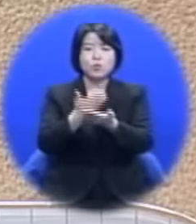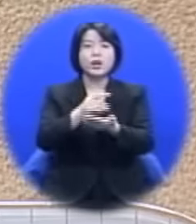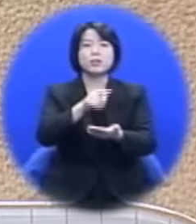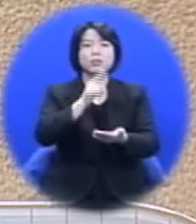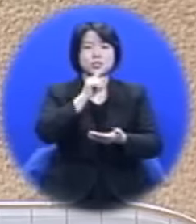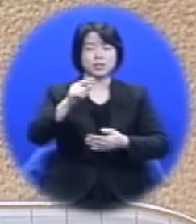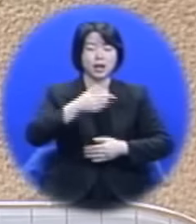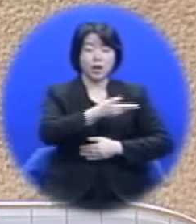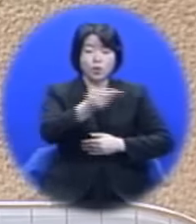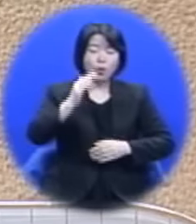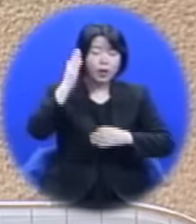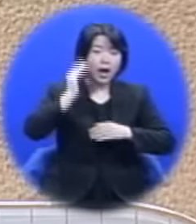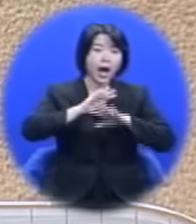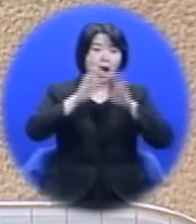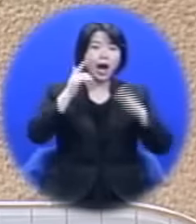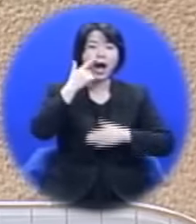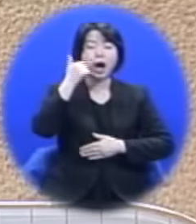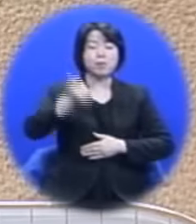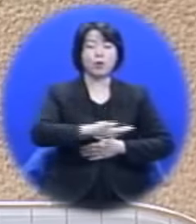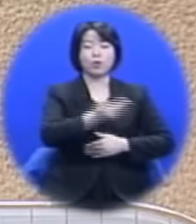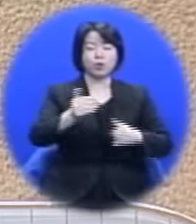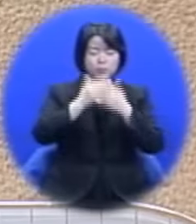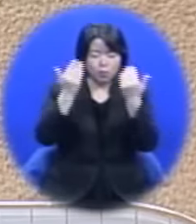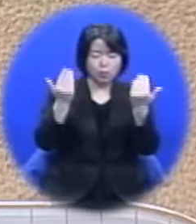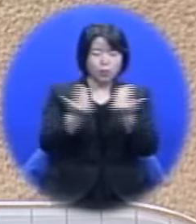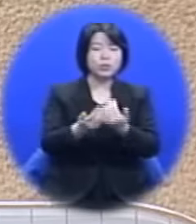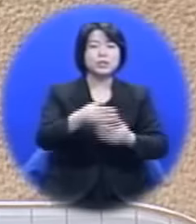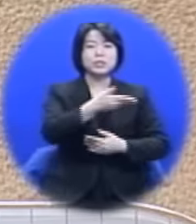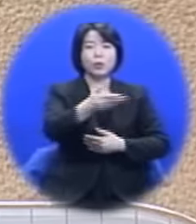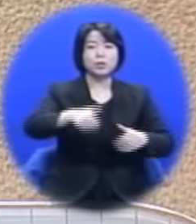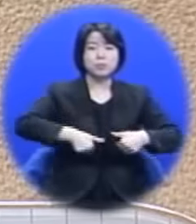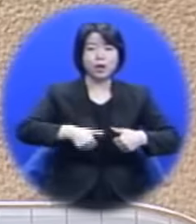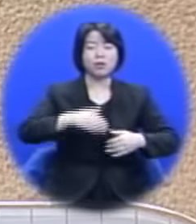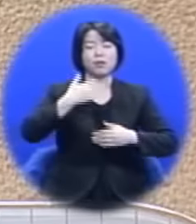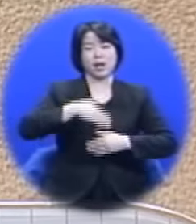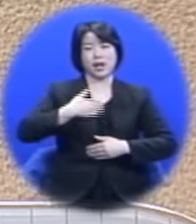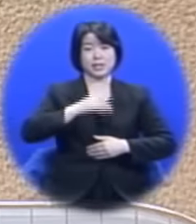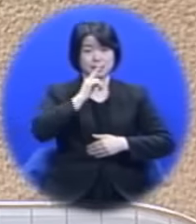하늘 아버지께서이 모든 것이 너희에게 있어야 할 줄을 아시느니라